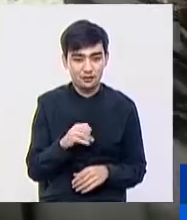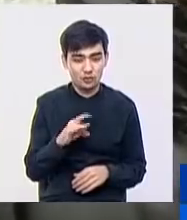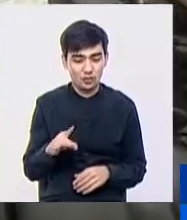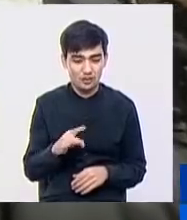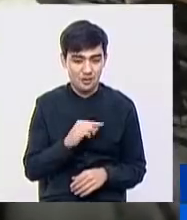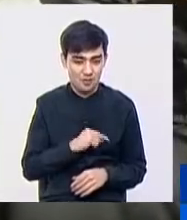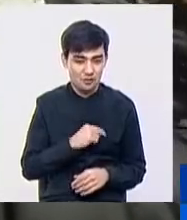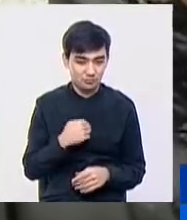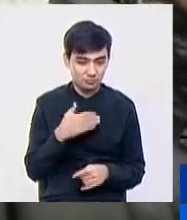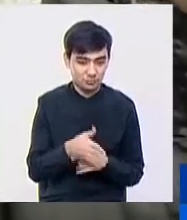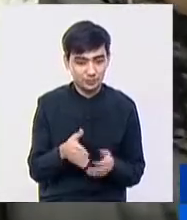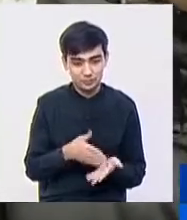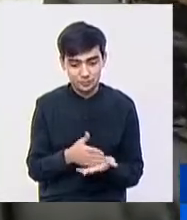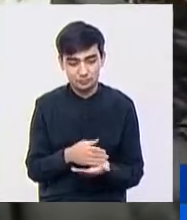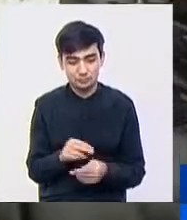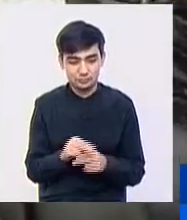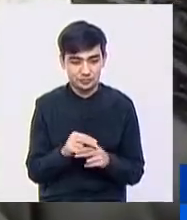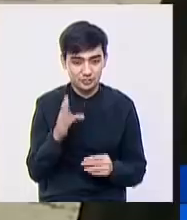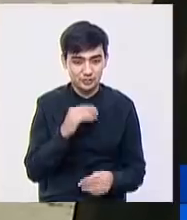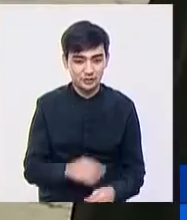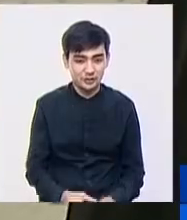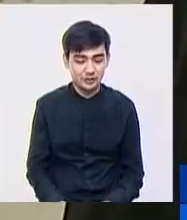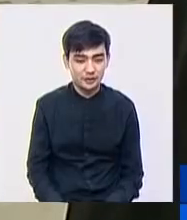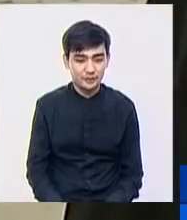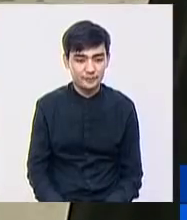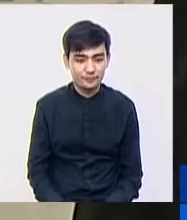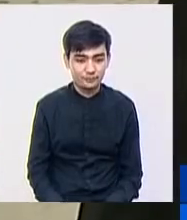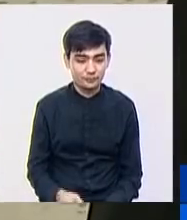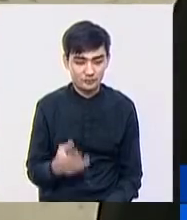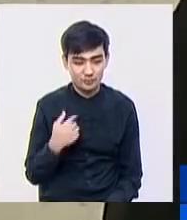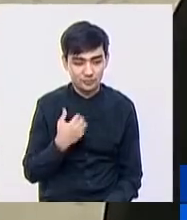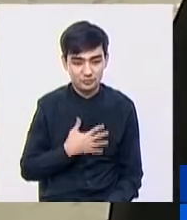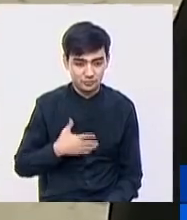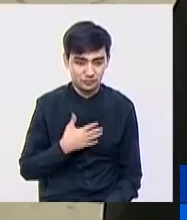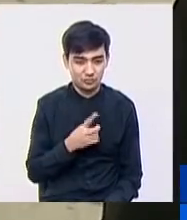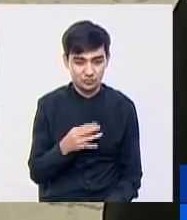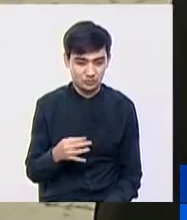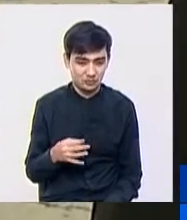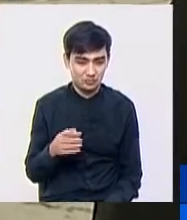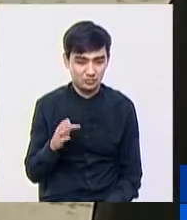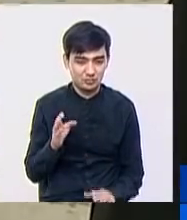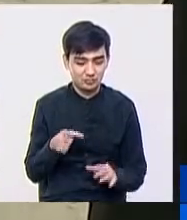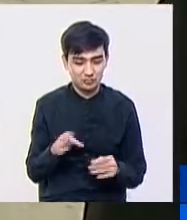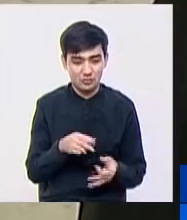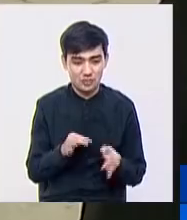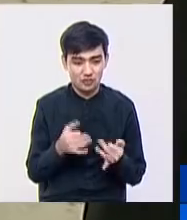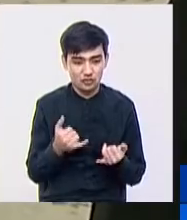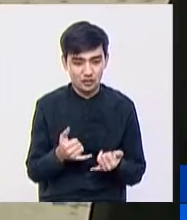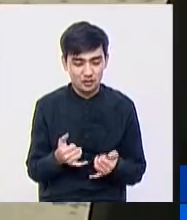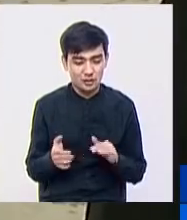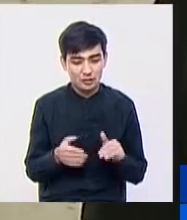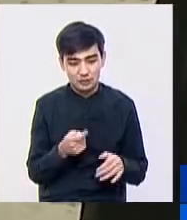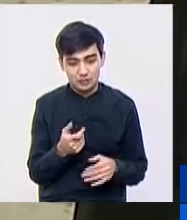да, убираться, строить все, потому что, да, мы готовы помогать. Мы переживали, но ничего, обошлось. Сейчас